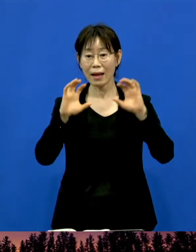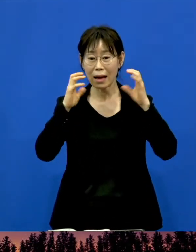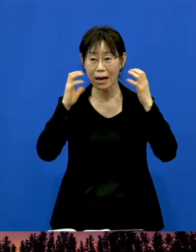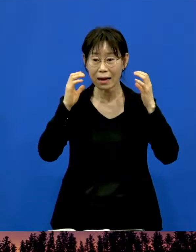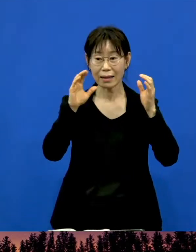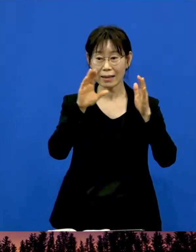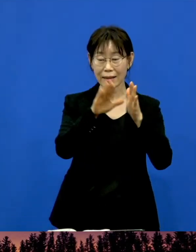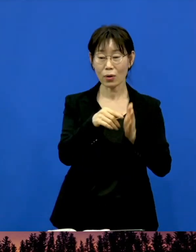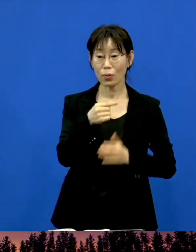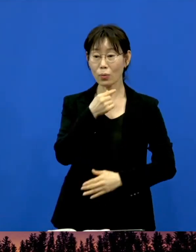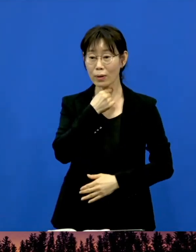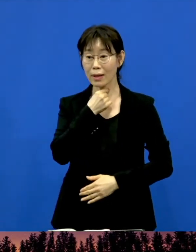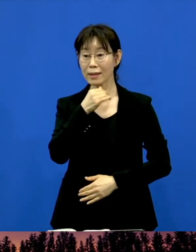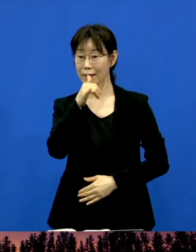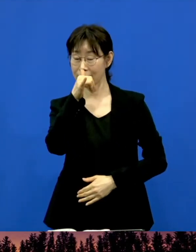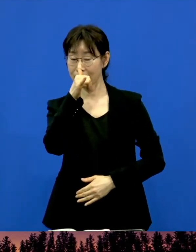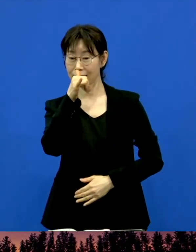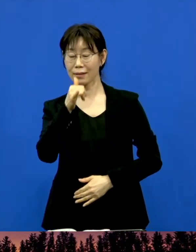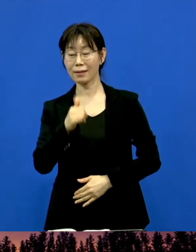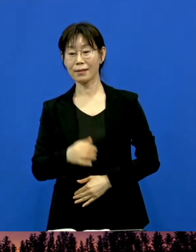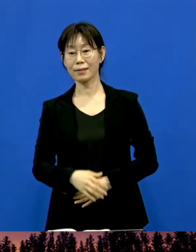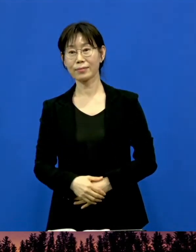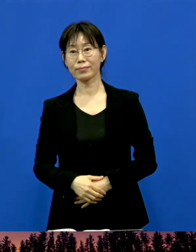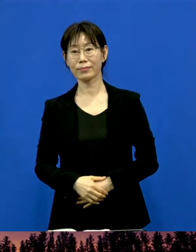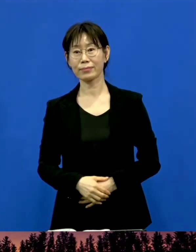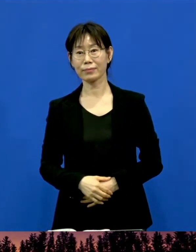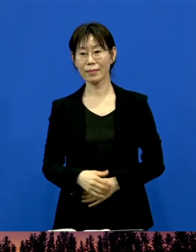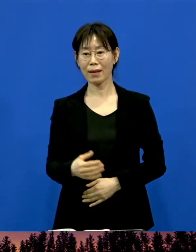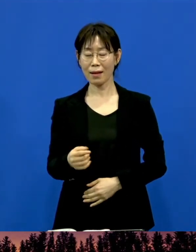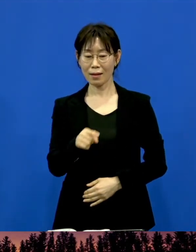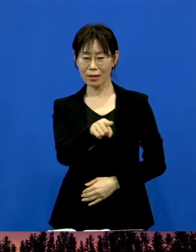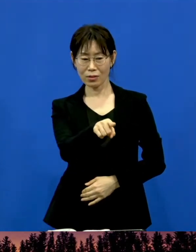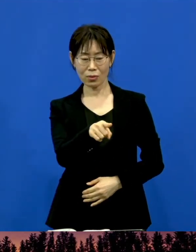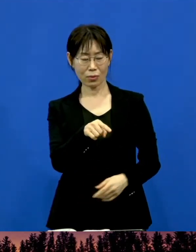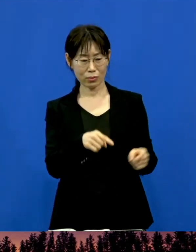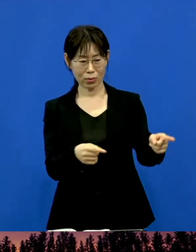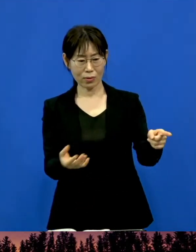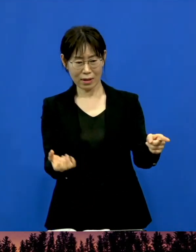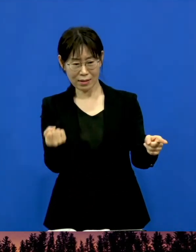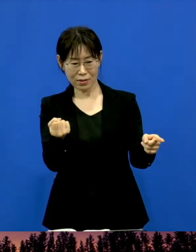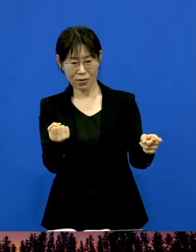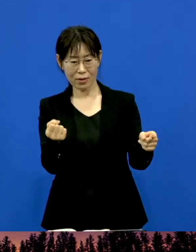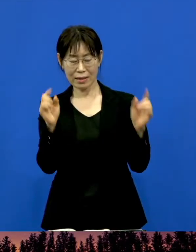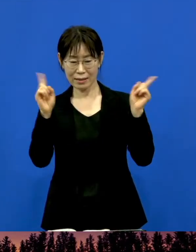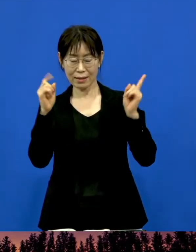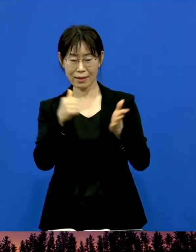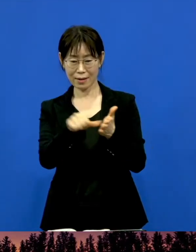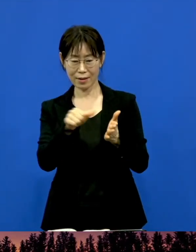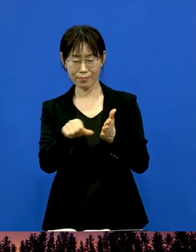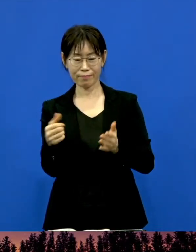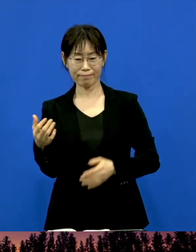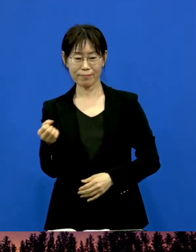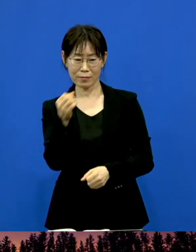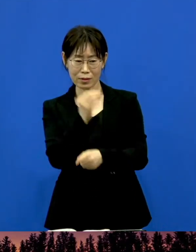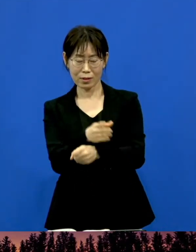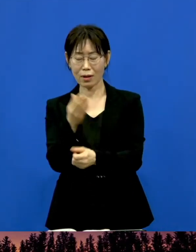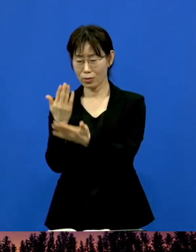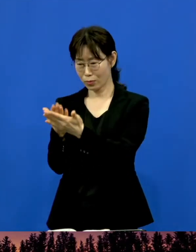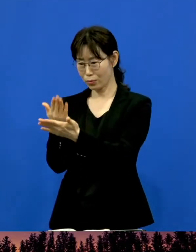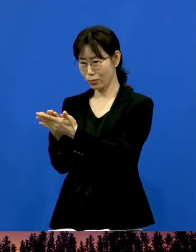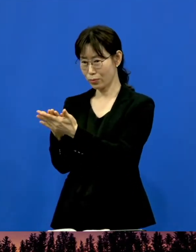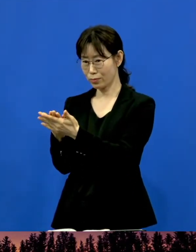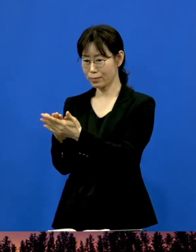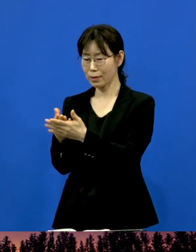있어요. 원하는 것. 또 그것을 소유하려고 하고, 장난감을 소유하려고 하고, 또